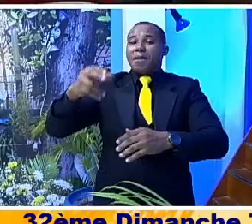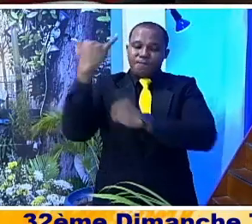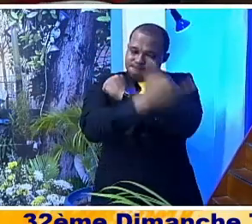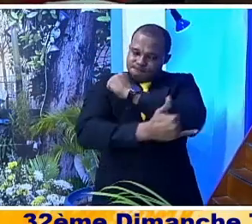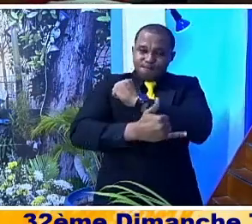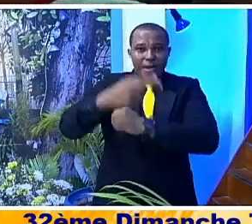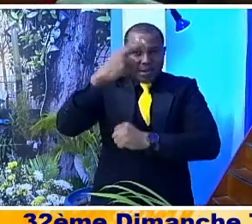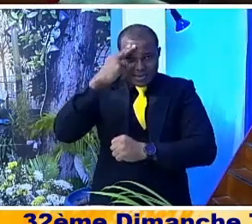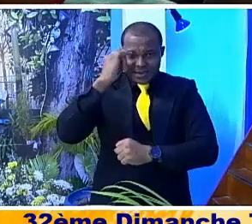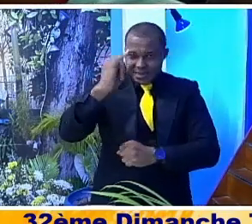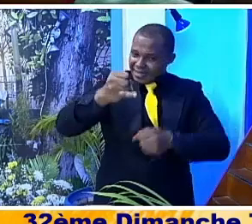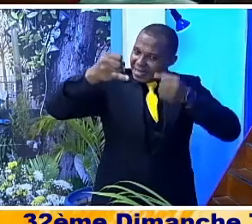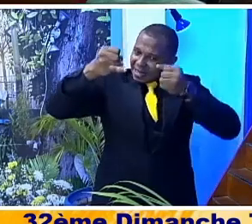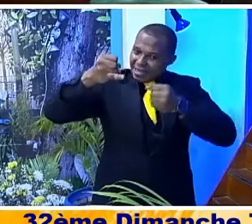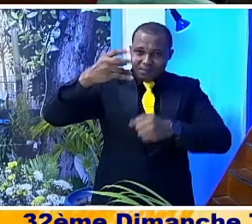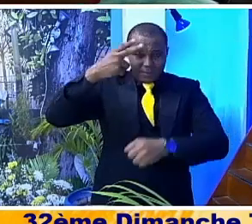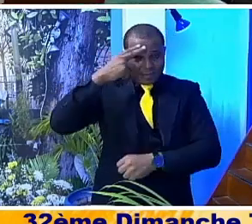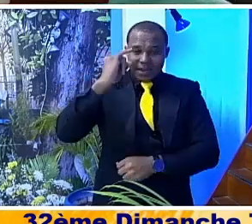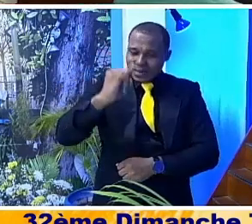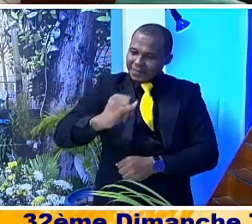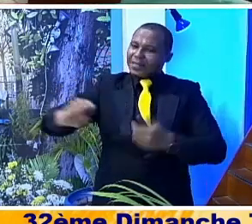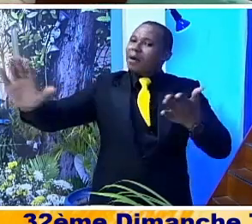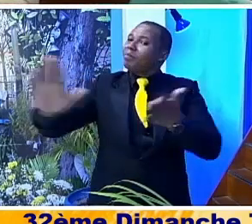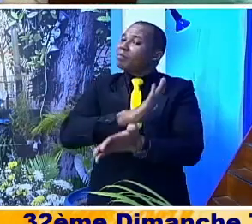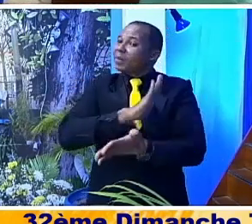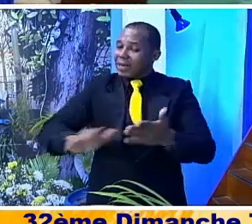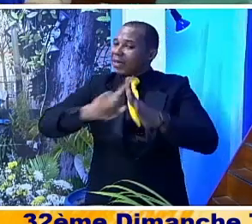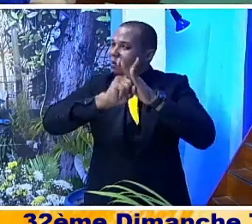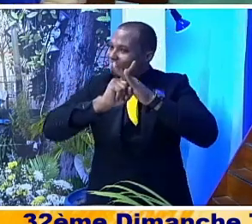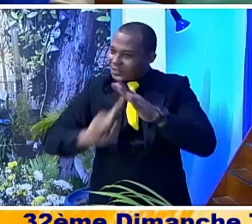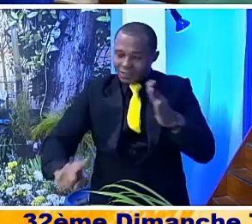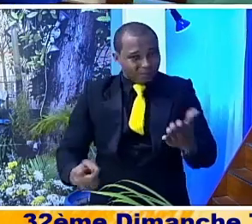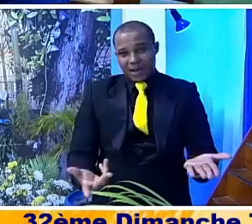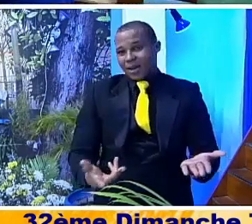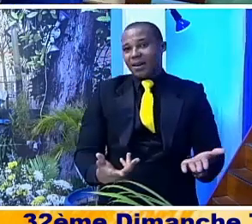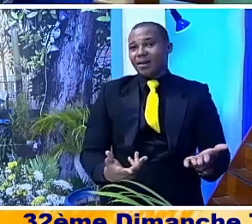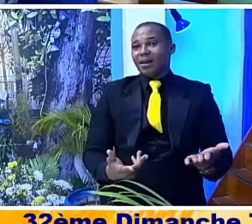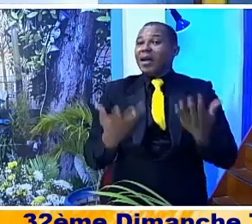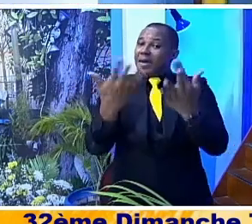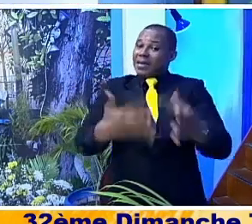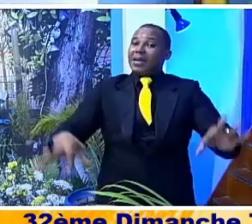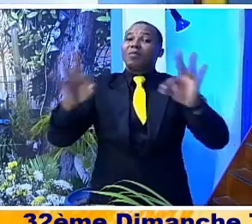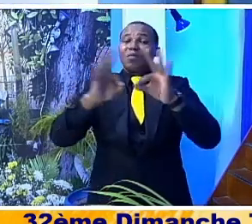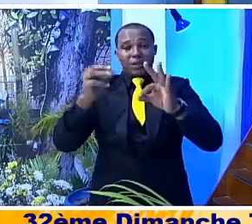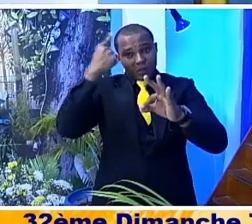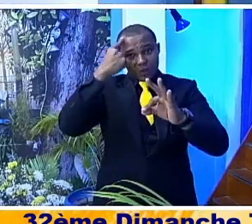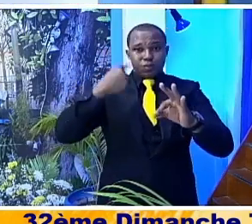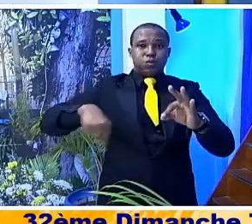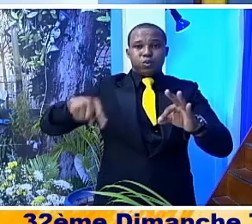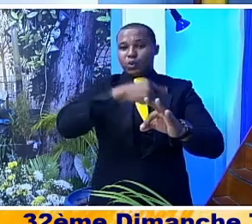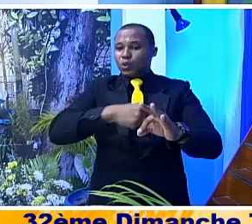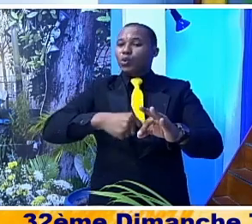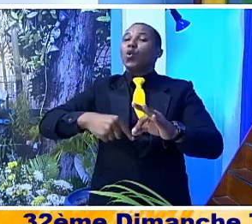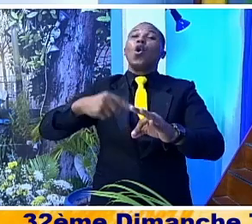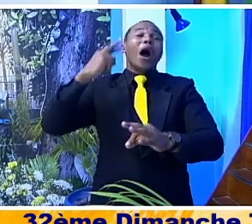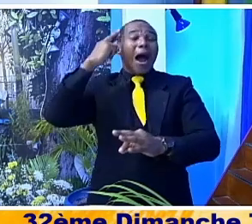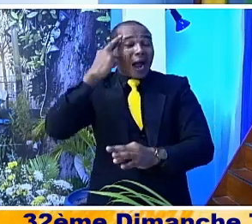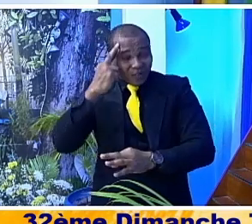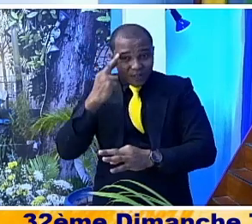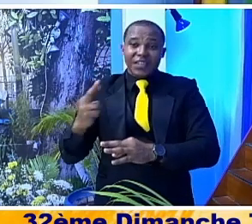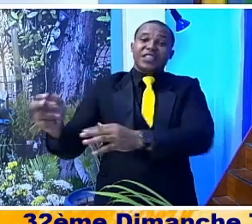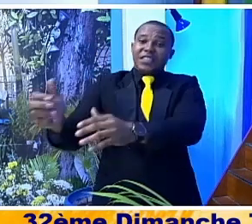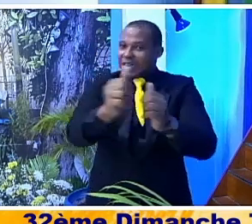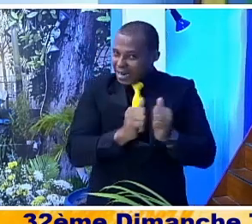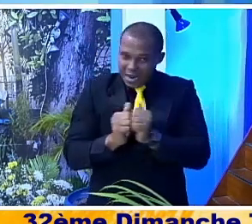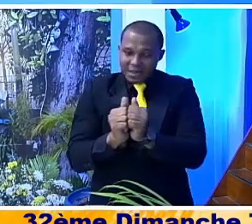ça. Il faut essayer de calculer les perspectives. Nous avons des pour prendre, ou arriver quand même dans l'abîme. Réfléchis bien. On